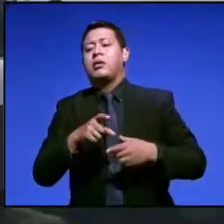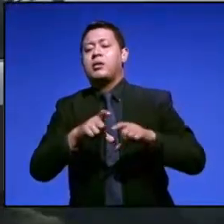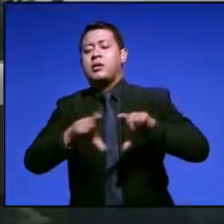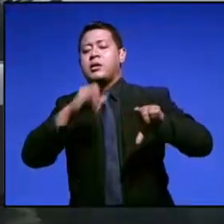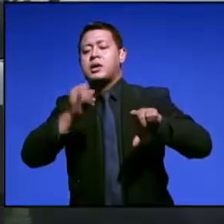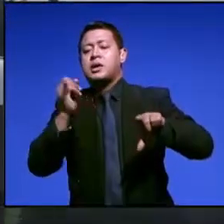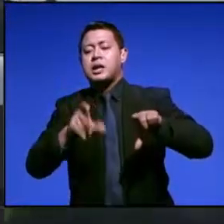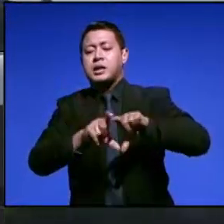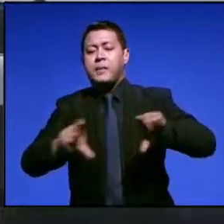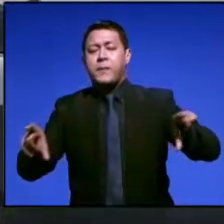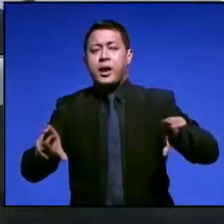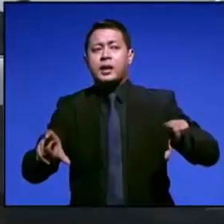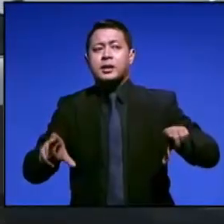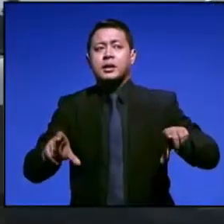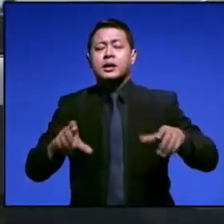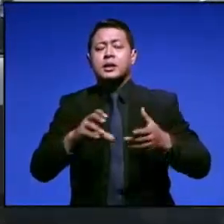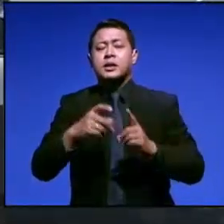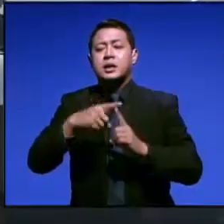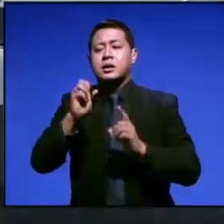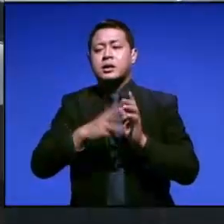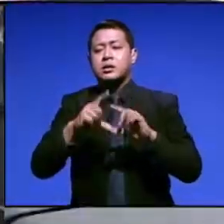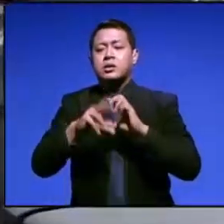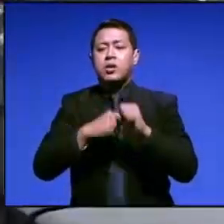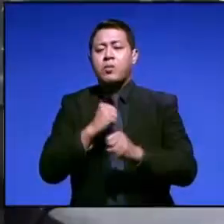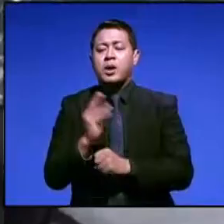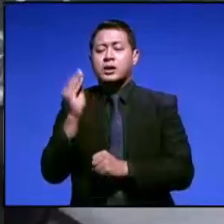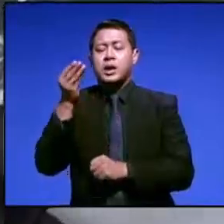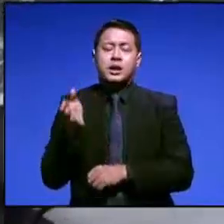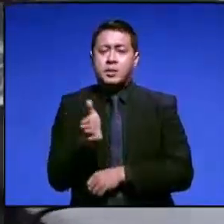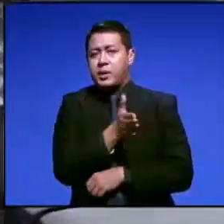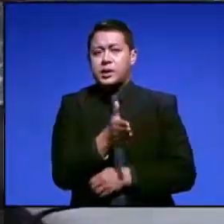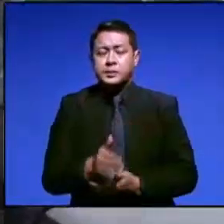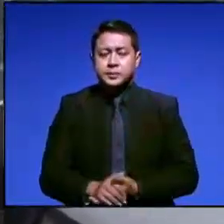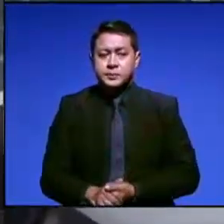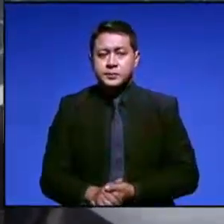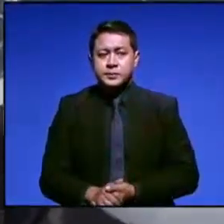plat nomor kendaraan di kawasan Tomang, Jakarta Barat.